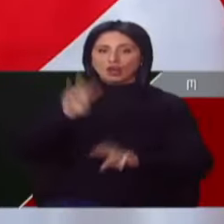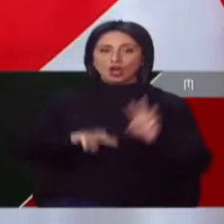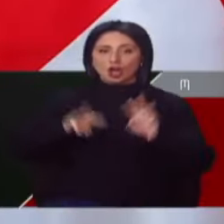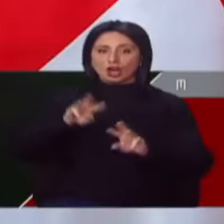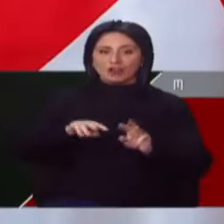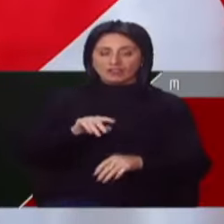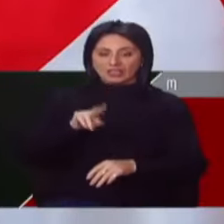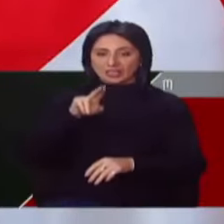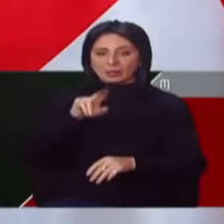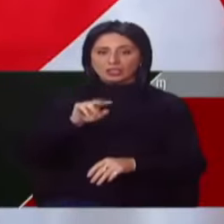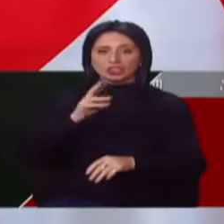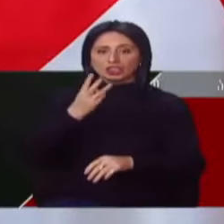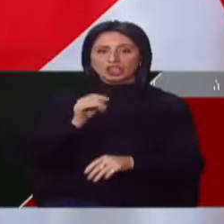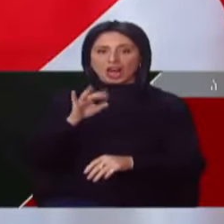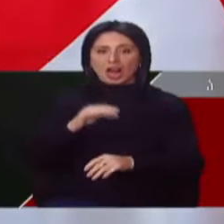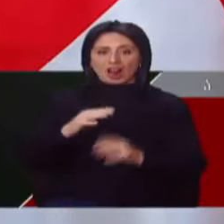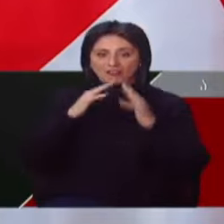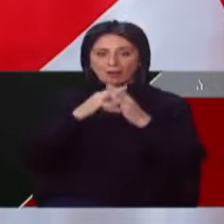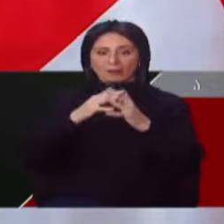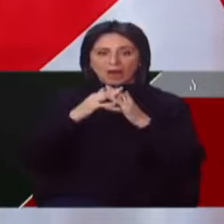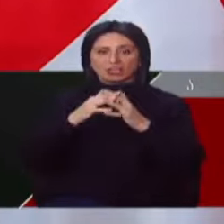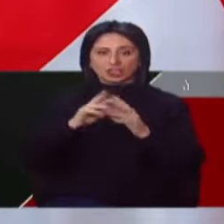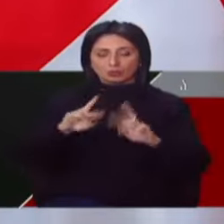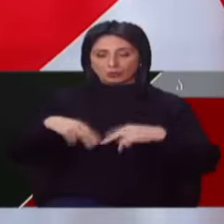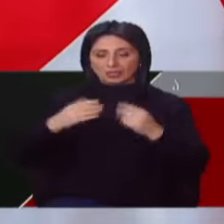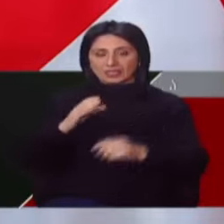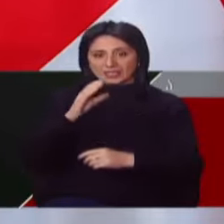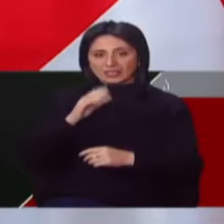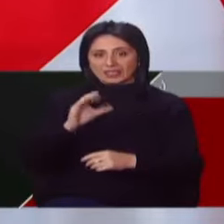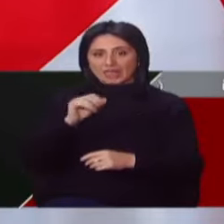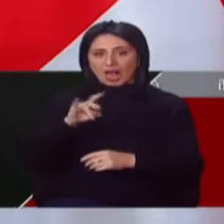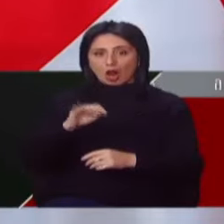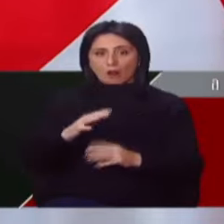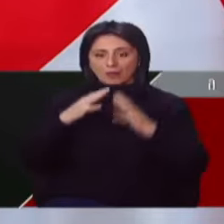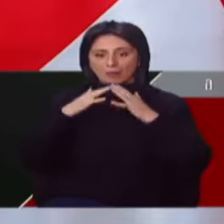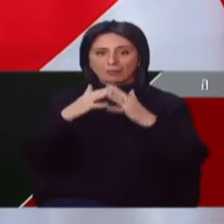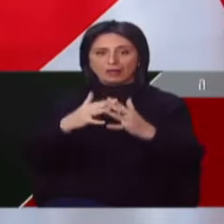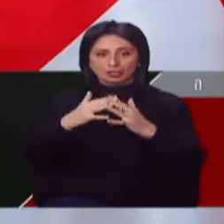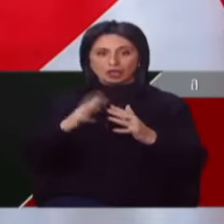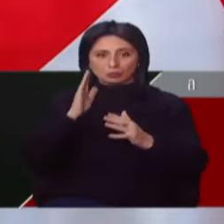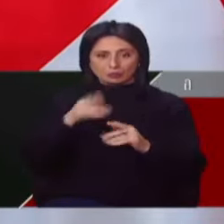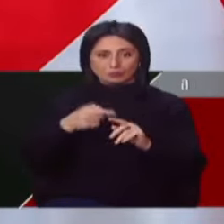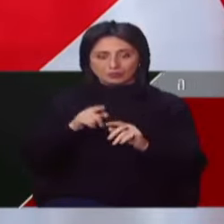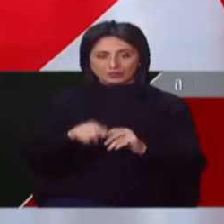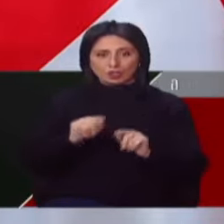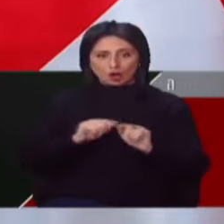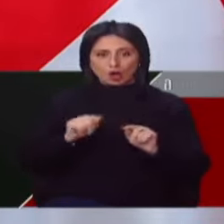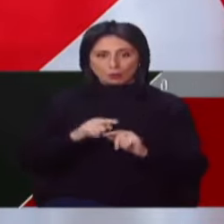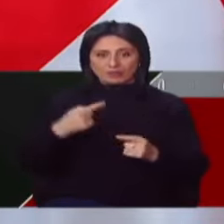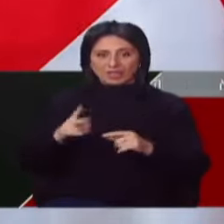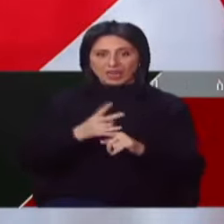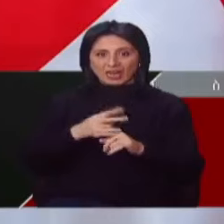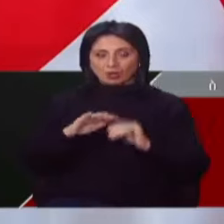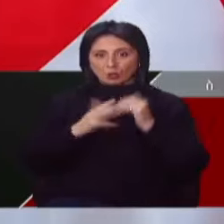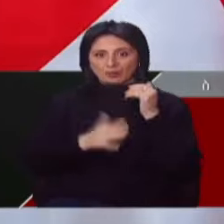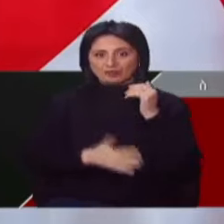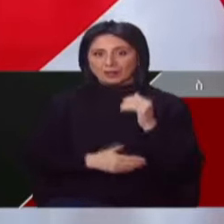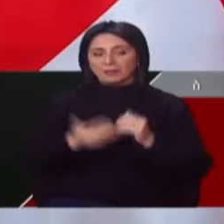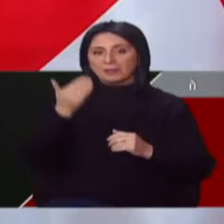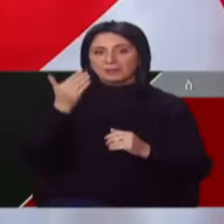შალვას ფანჩატურისას და სალომეს ფანჩატურად გადაქცევას თავაზობს ასევე ოპოზიციის რადიკალურ ფრთას.